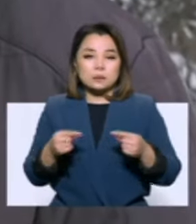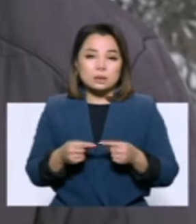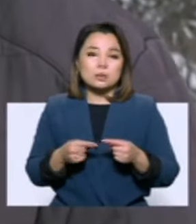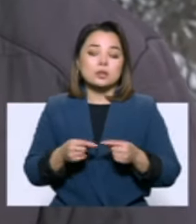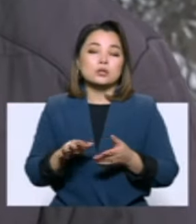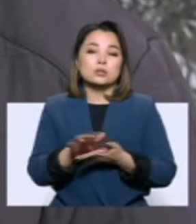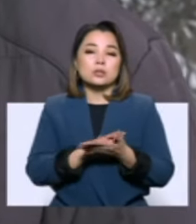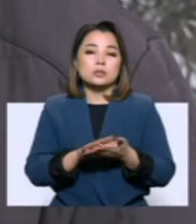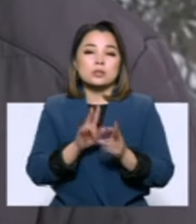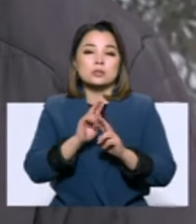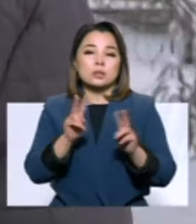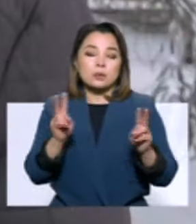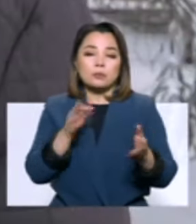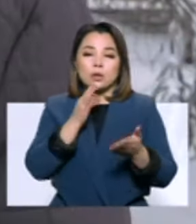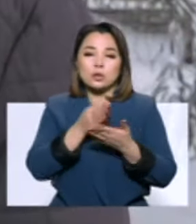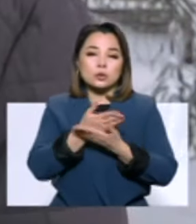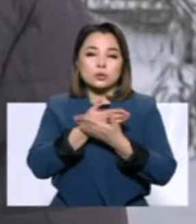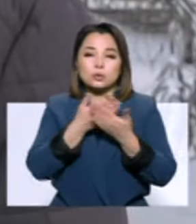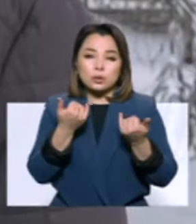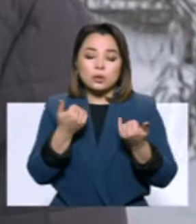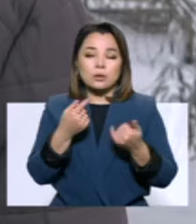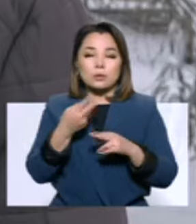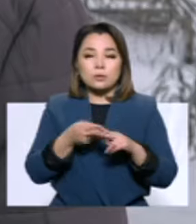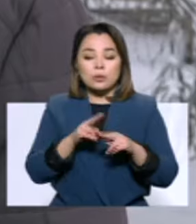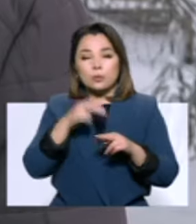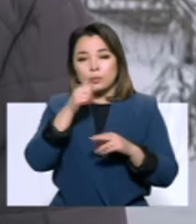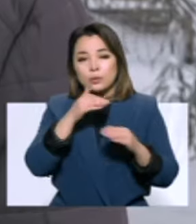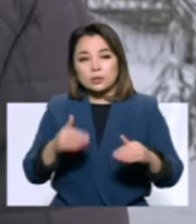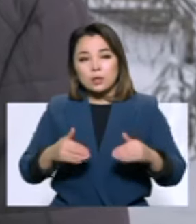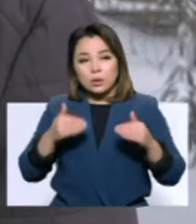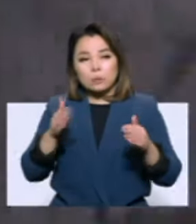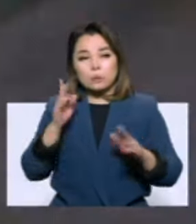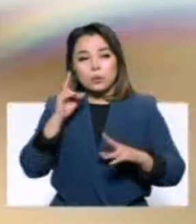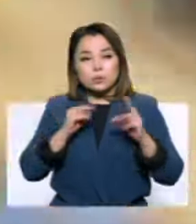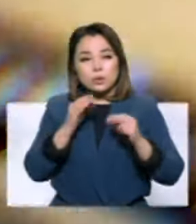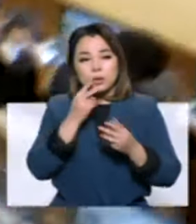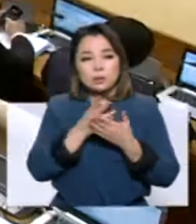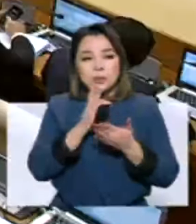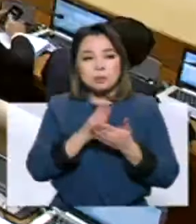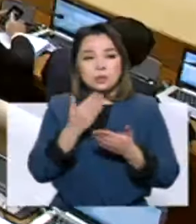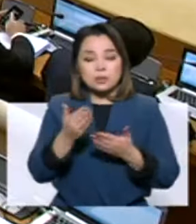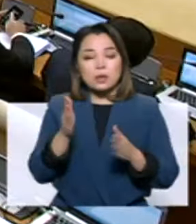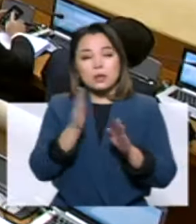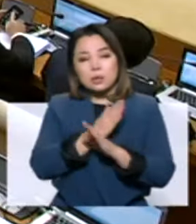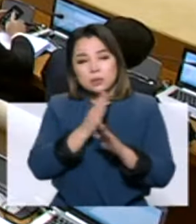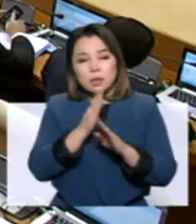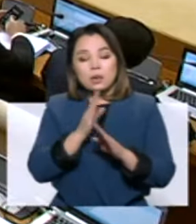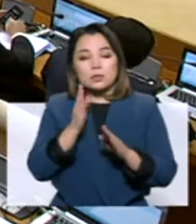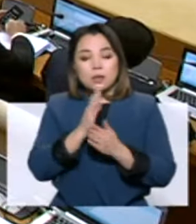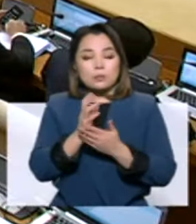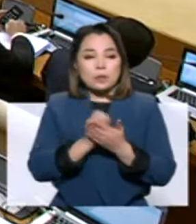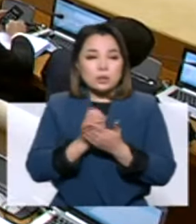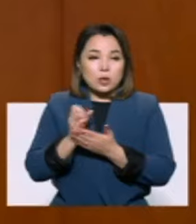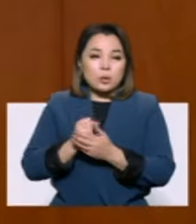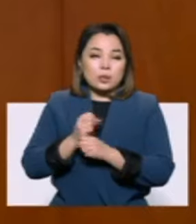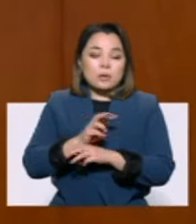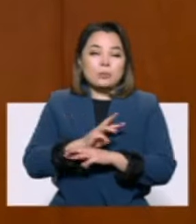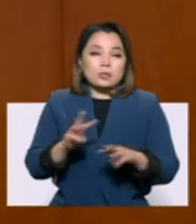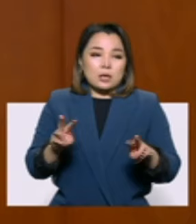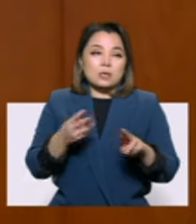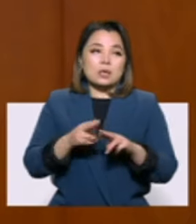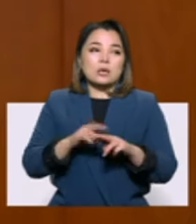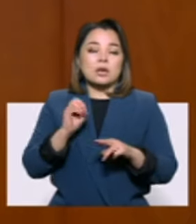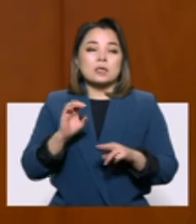ешкімге ештеңе айтылған жоқ. Биылғы жылы көтеріле ме деп бәрі үміттеніп отыр. Экология және табиғи ресурстар министрі